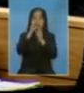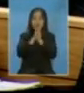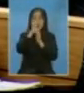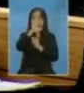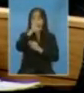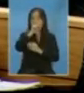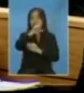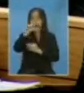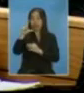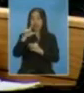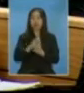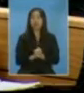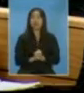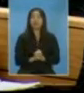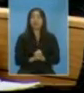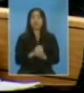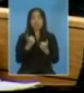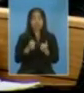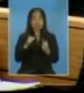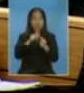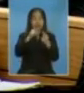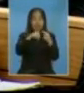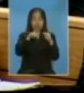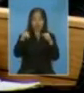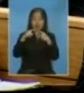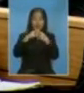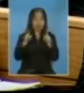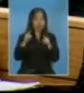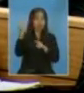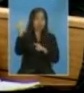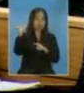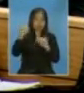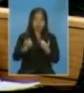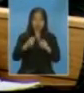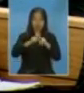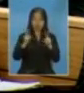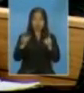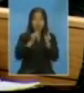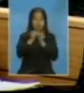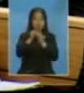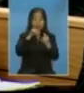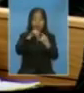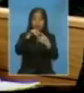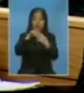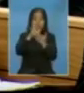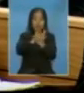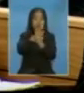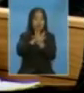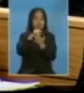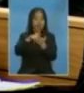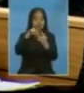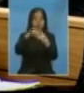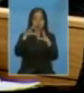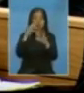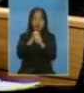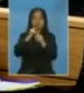ครับนี่คือความแตกต่างที่เกิดขึ้นนะครับเป็นการชี้แจงที่ไม่ตรงข้อเท็จจริงและเป็นการสรุปข้อท้วง